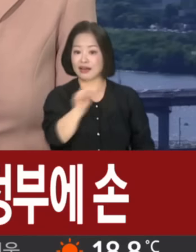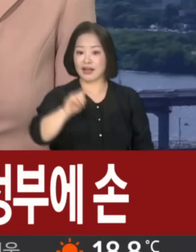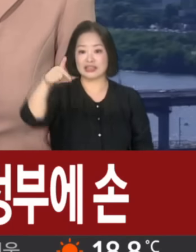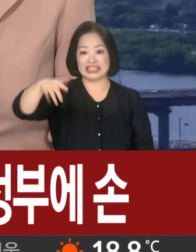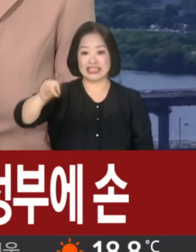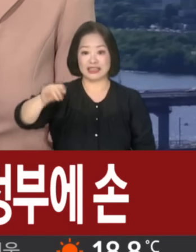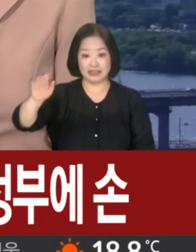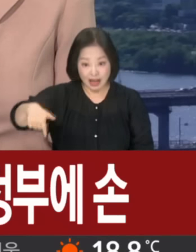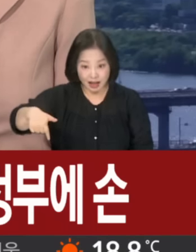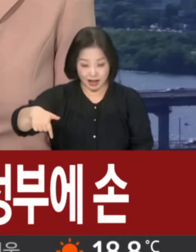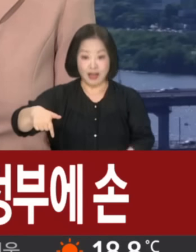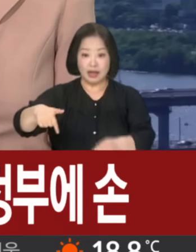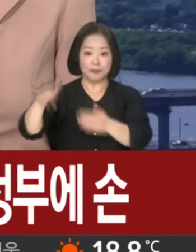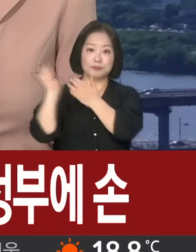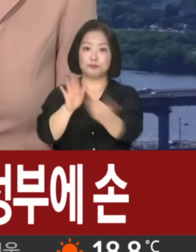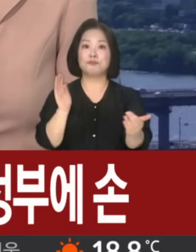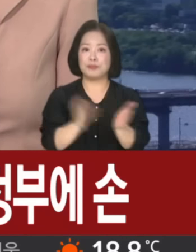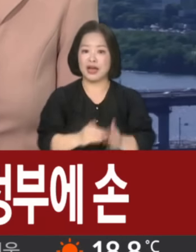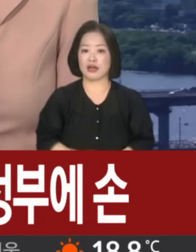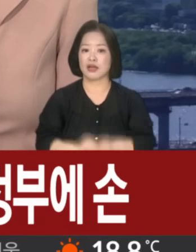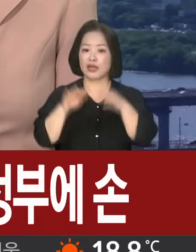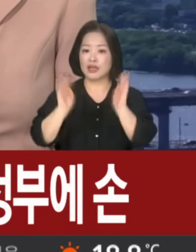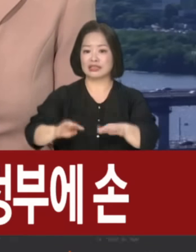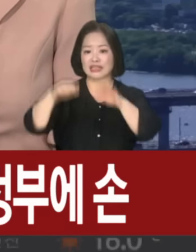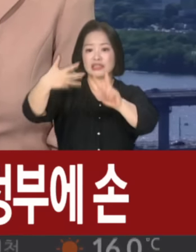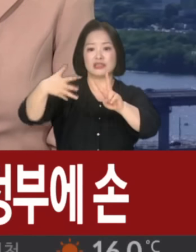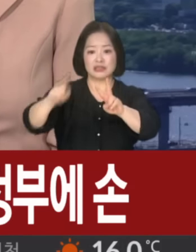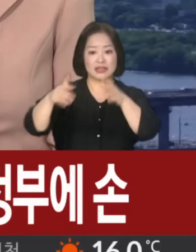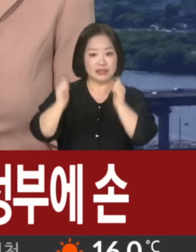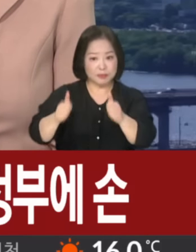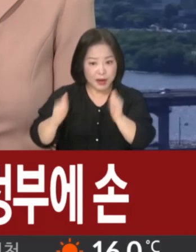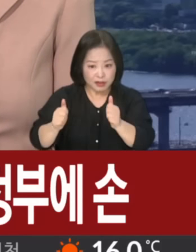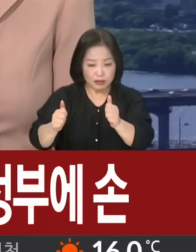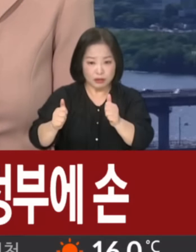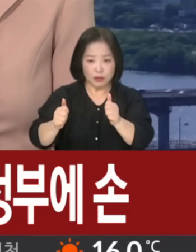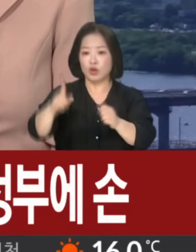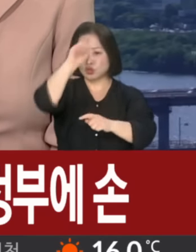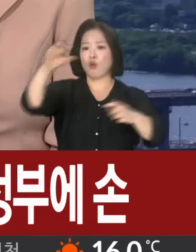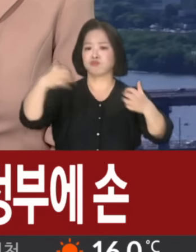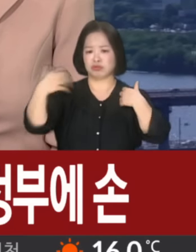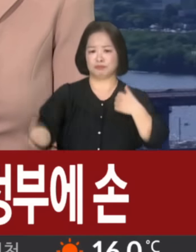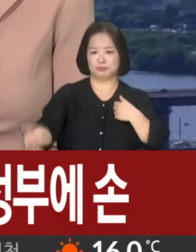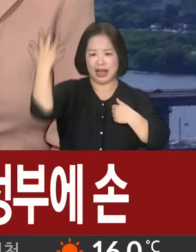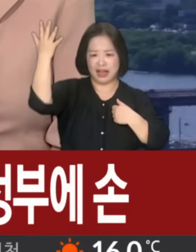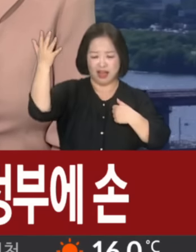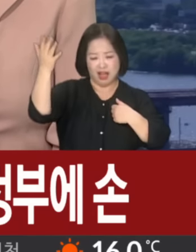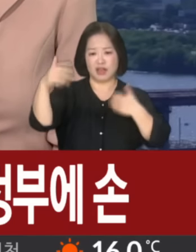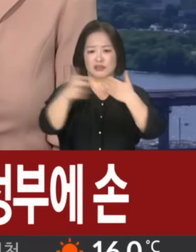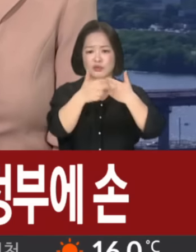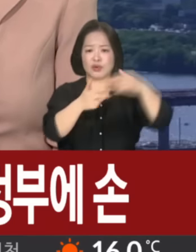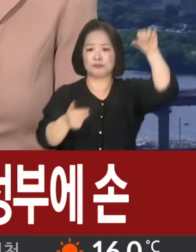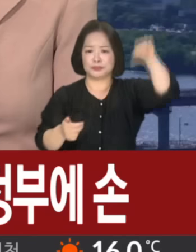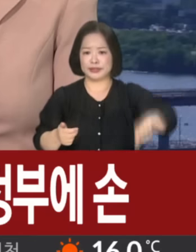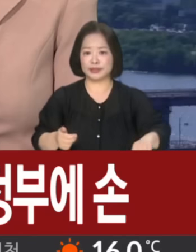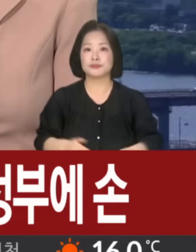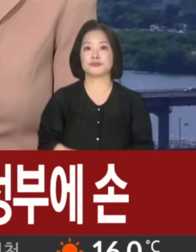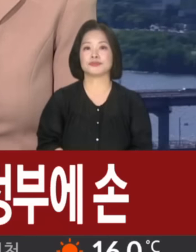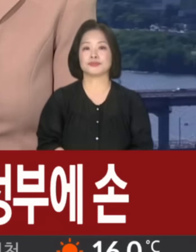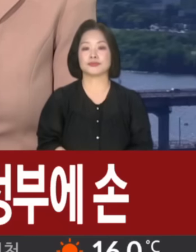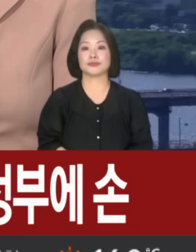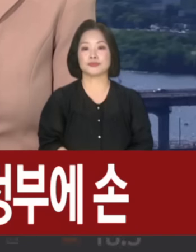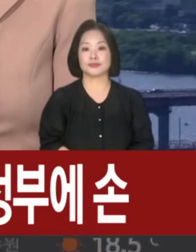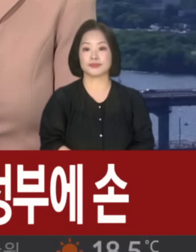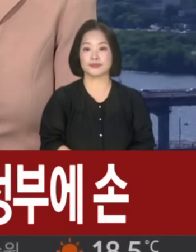네, 1심에 이어 항고심 법원도 정부 측의 손을 들어준 건데요. 자세한 내용 취재 기자 연결해서 알아보겠습니다. 진기훈 기자